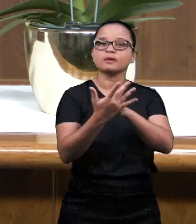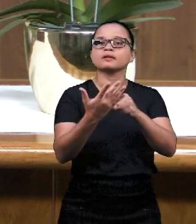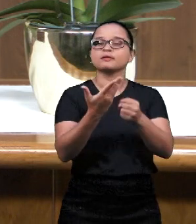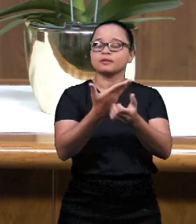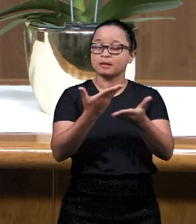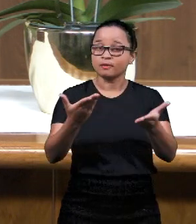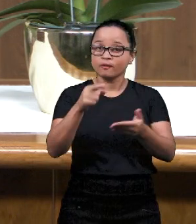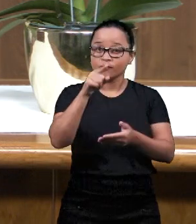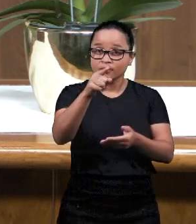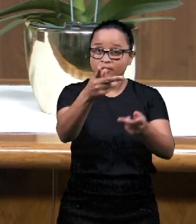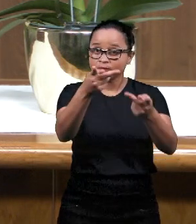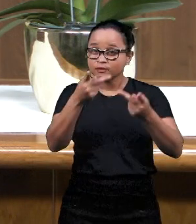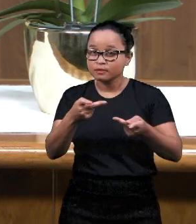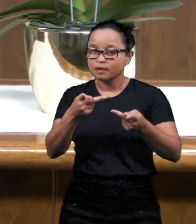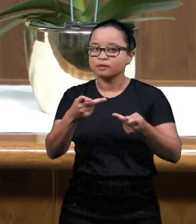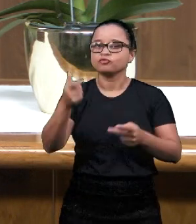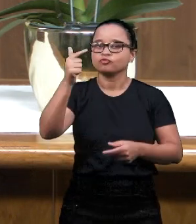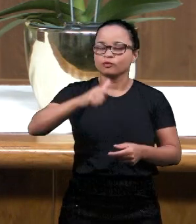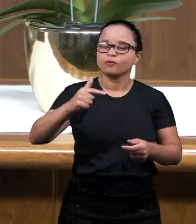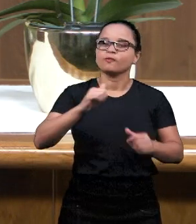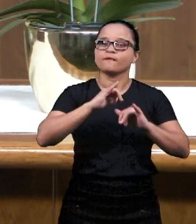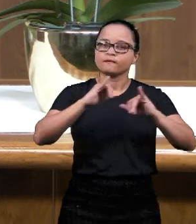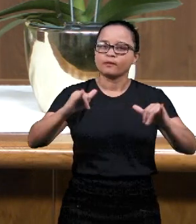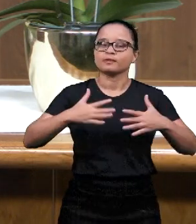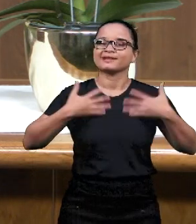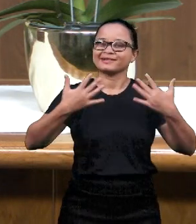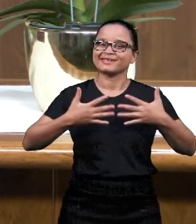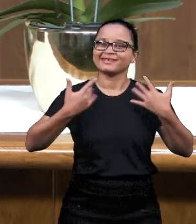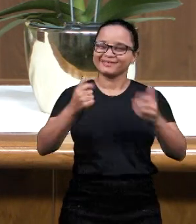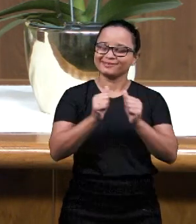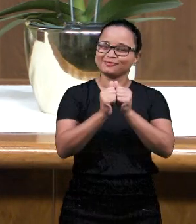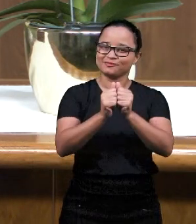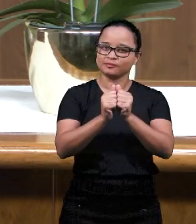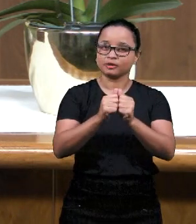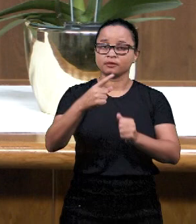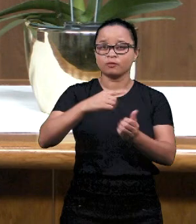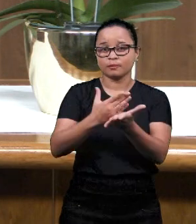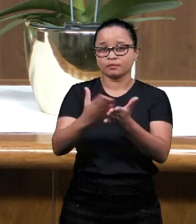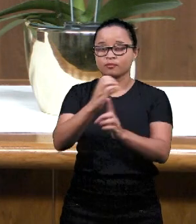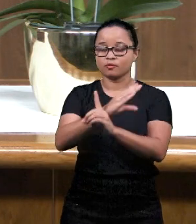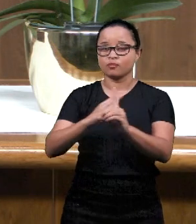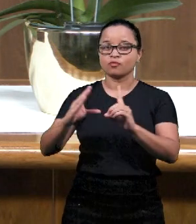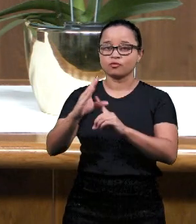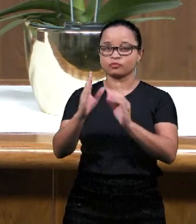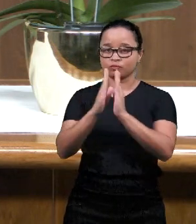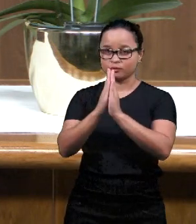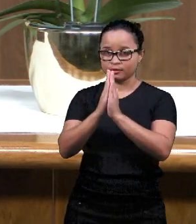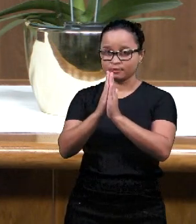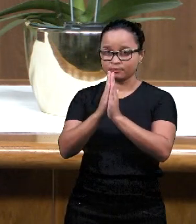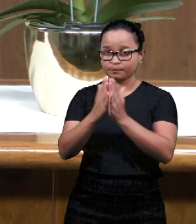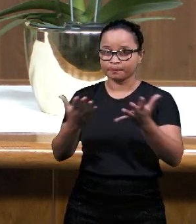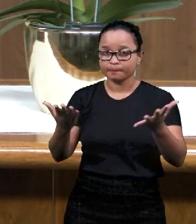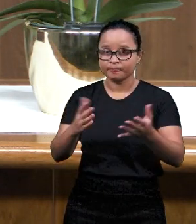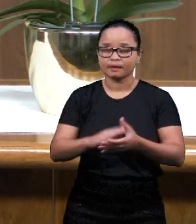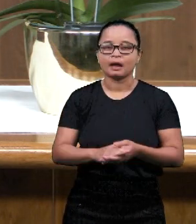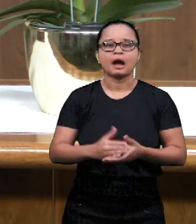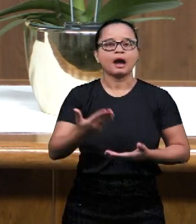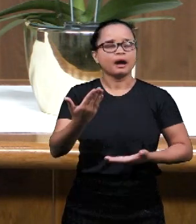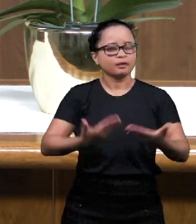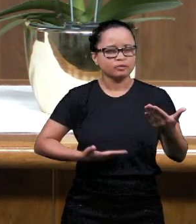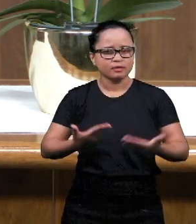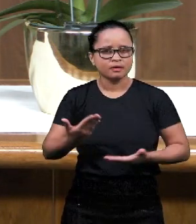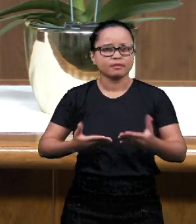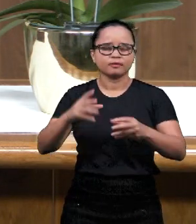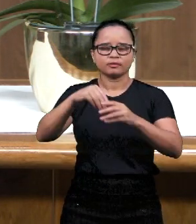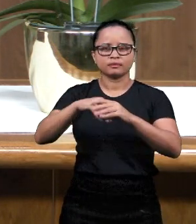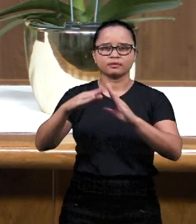joie encore de vous avoir avec nous. Nous allons commencer ce culte par la prière. Nous allons prier par le sang de Jésus à nos frères et sœurs qui se trouvent dans